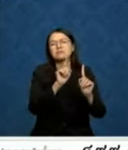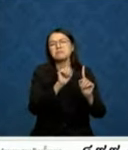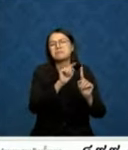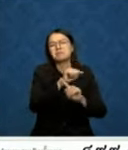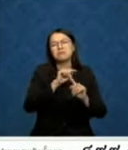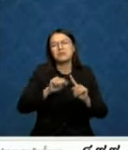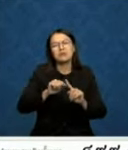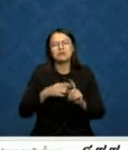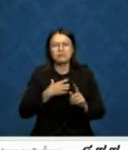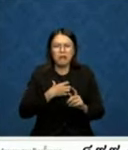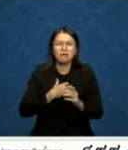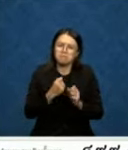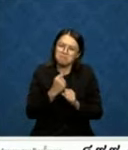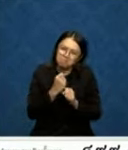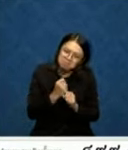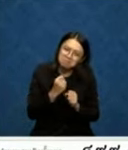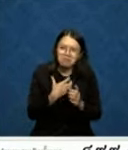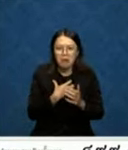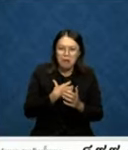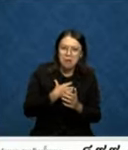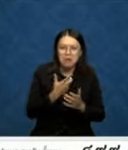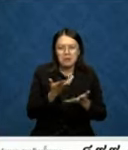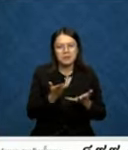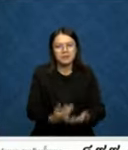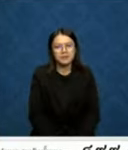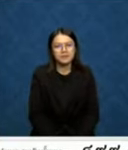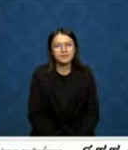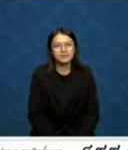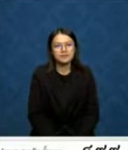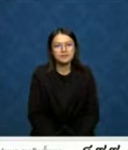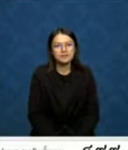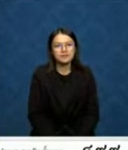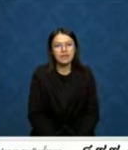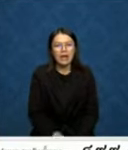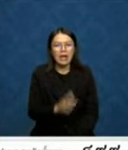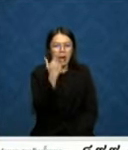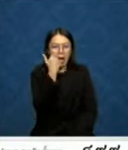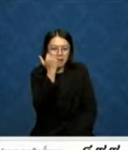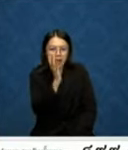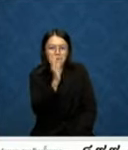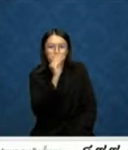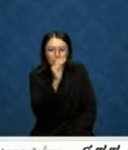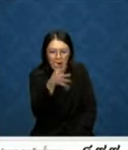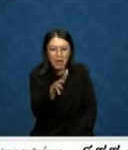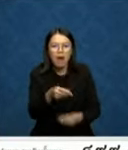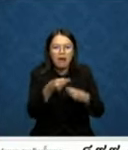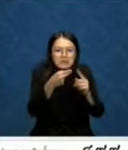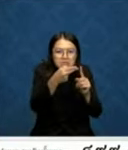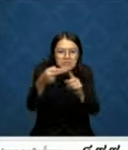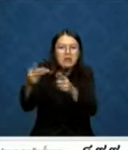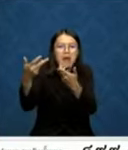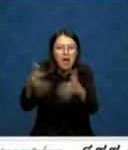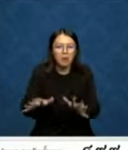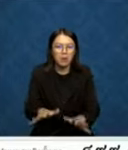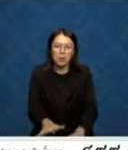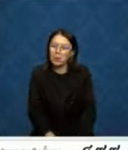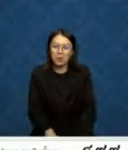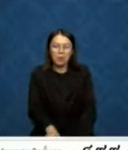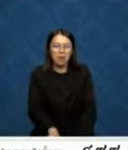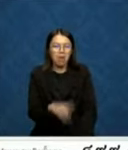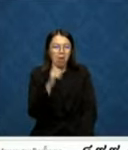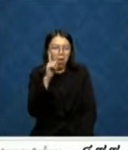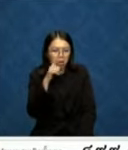านก็ยันดันทุรังเข้าทำนองนี้เลยนะครับเจ๊งไม่ว่าเสียหน้าไม่ได้นะครับสุดท้ายนี้นะครับผมก็ขอส่งสารผ่านท่าน